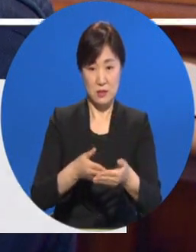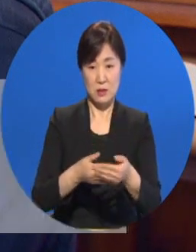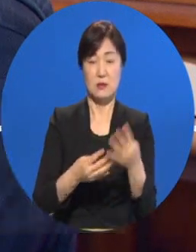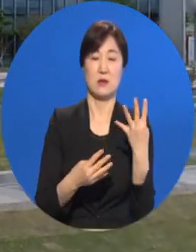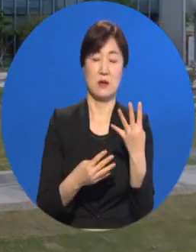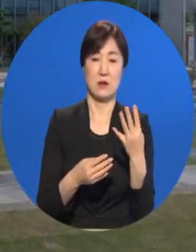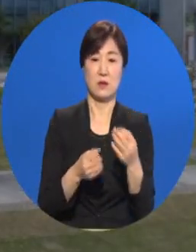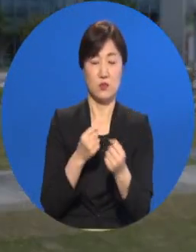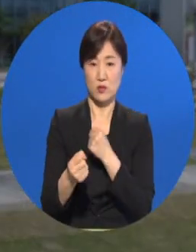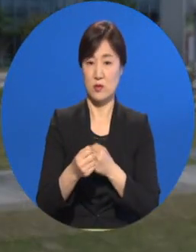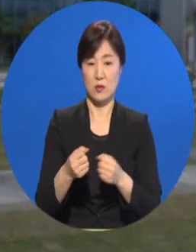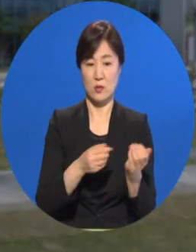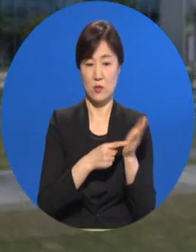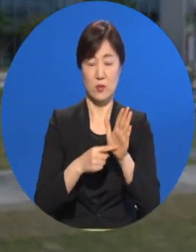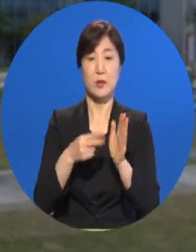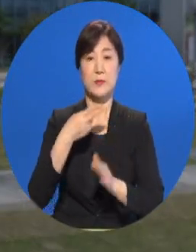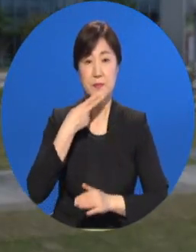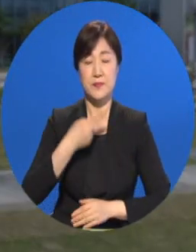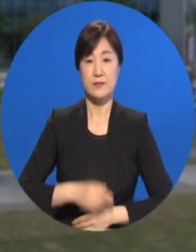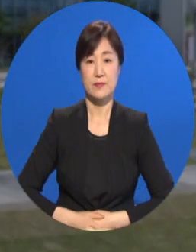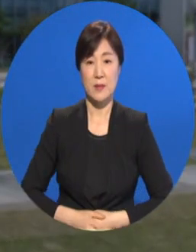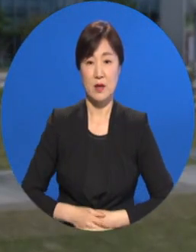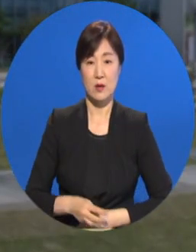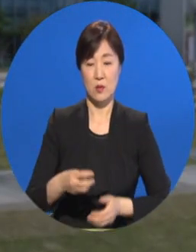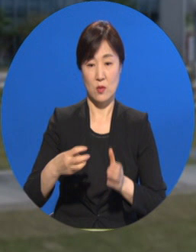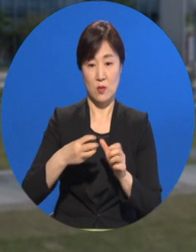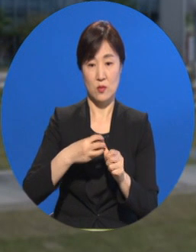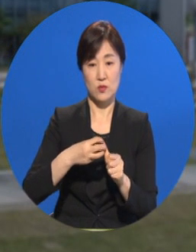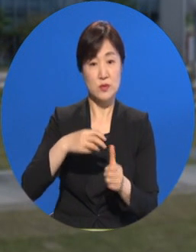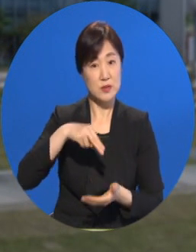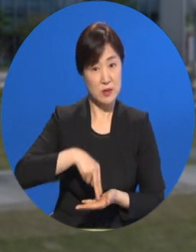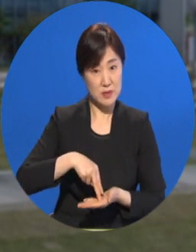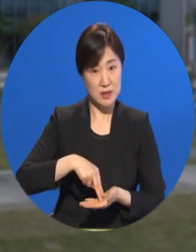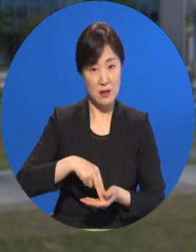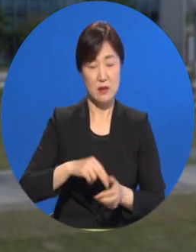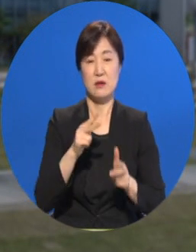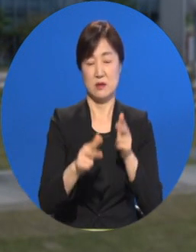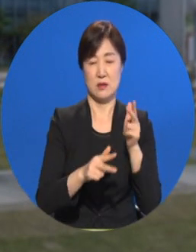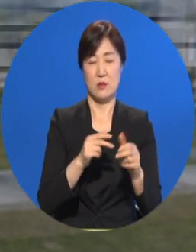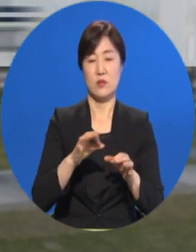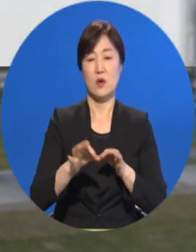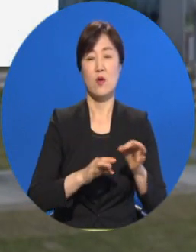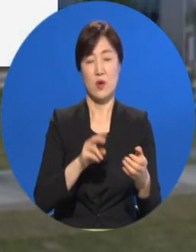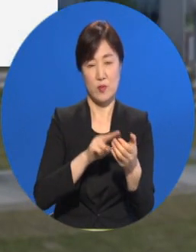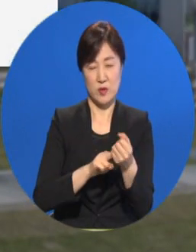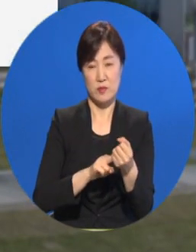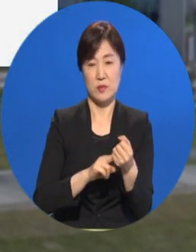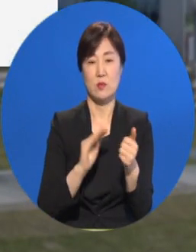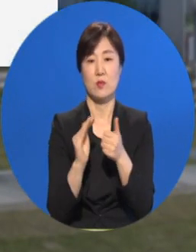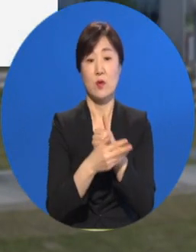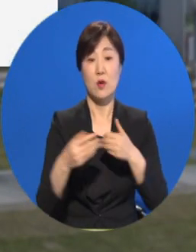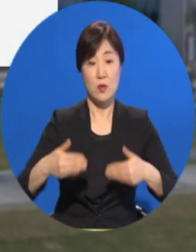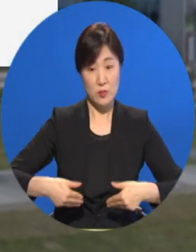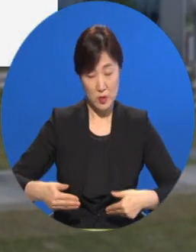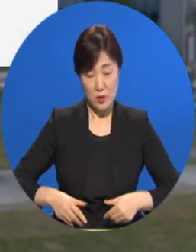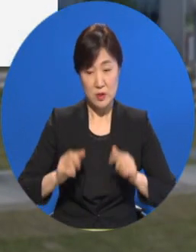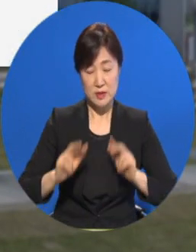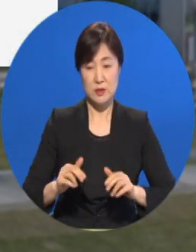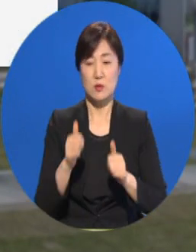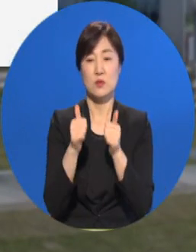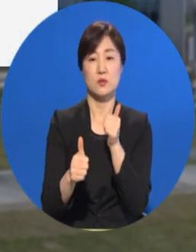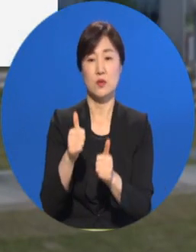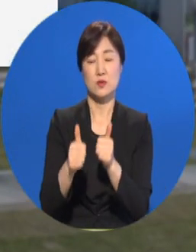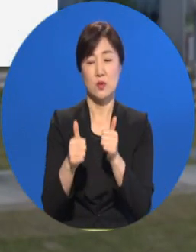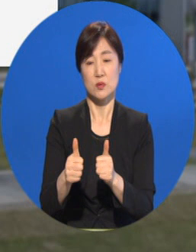비공개입니다. 공군은 사업자의 영업상 비밀 보호와 함께 정기 사업허가 취소 소송이 제기된 점 등 종합적인